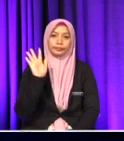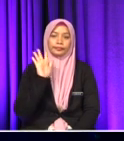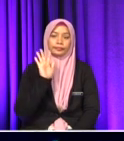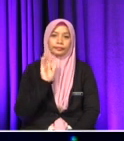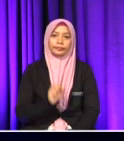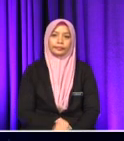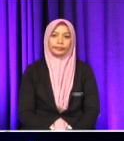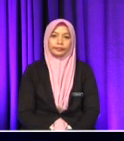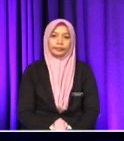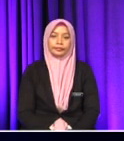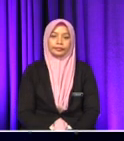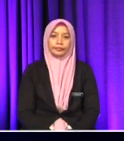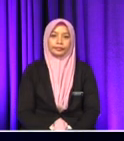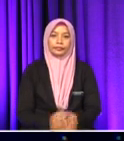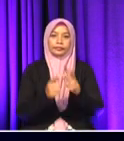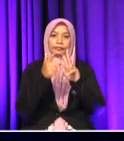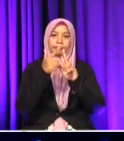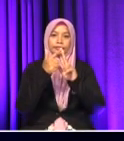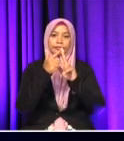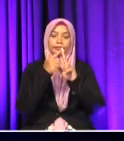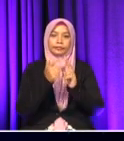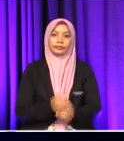dan Mari kita yang ketiga